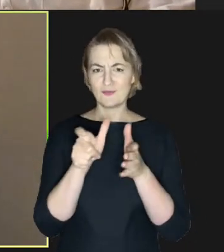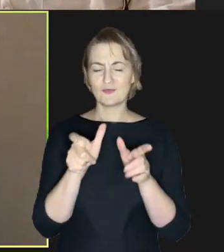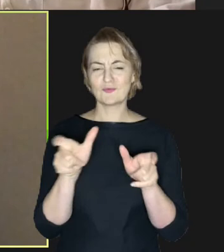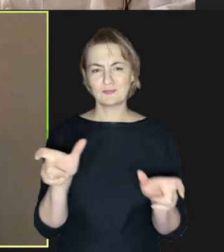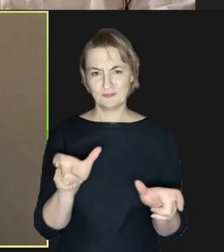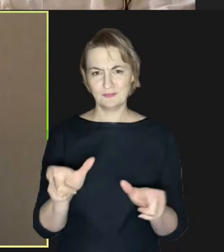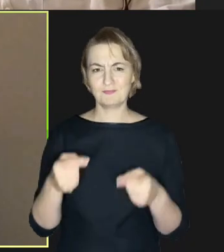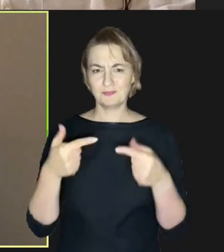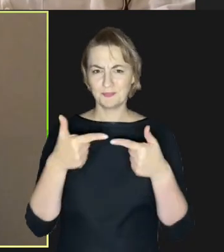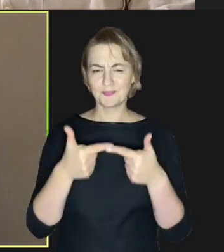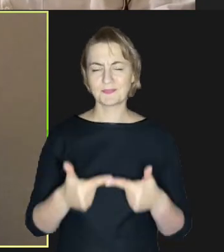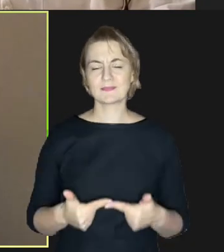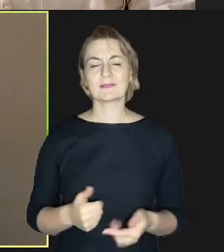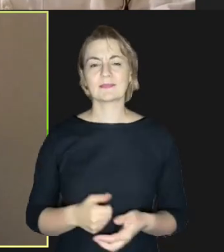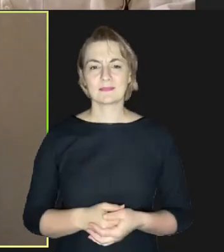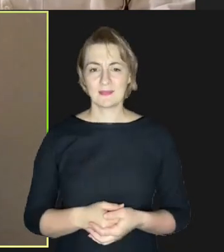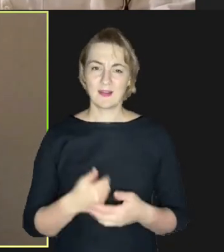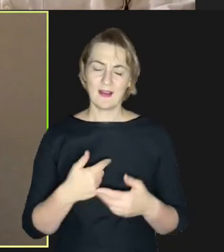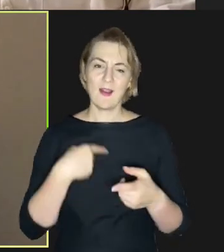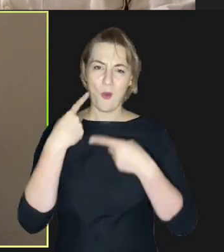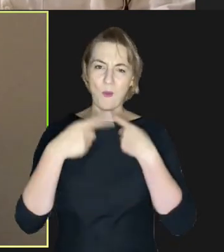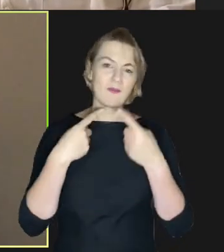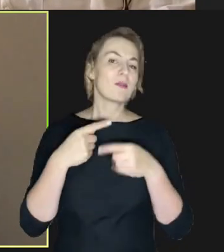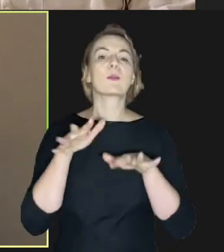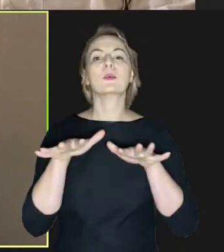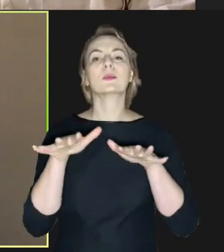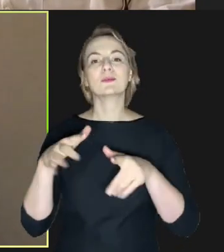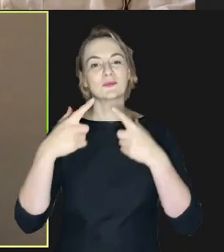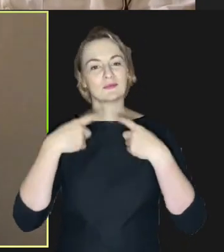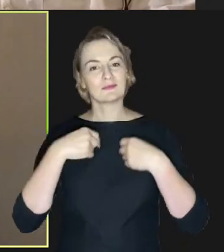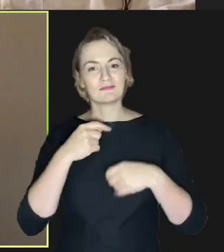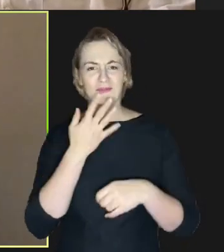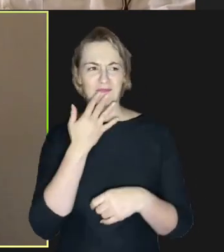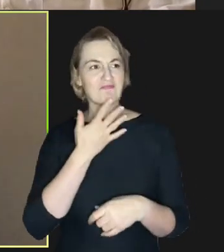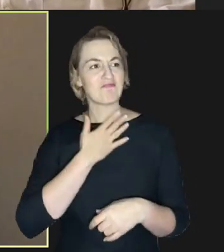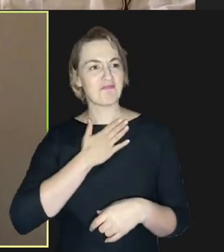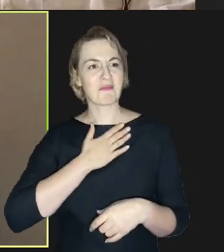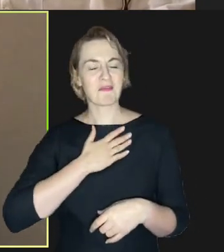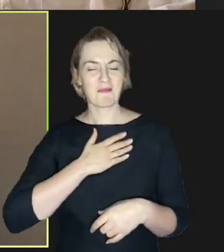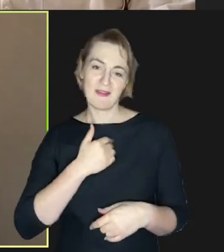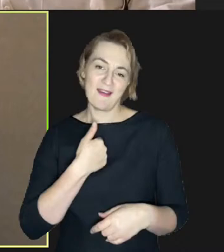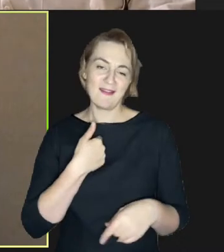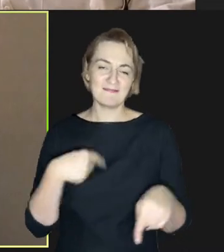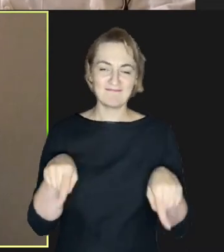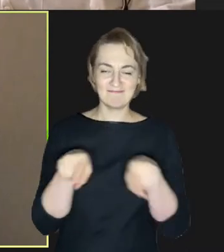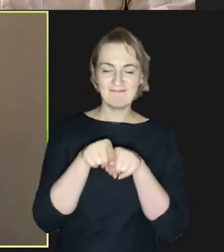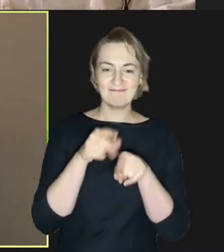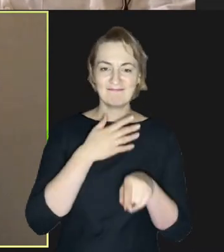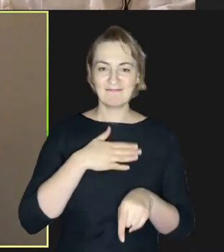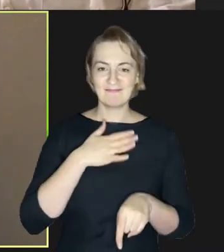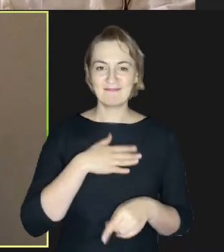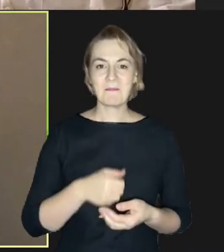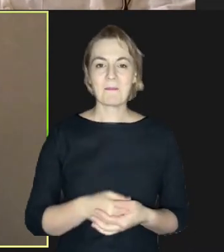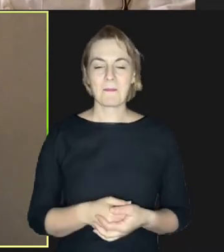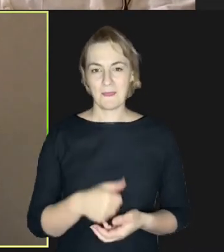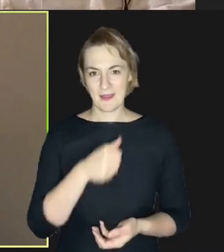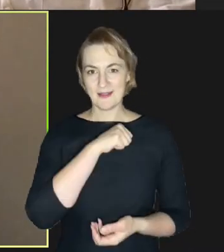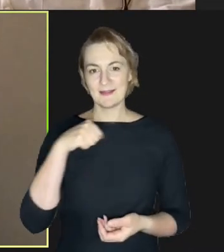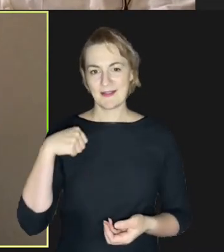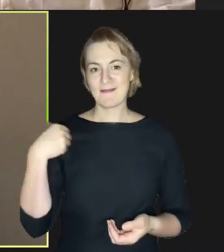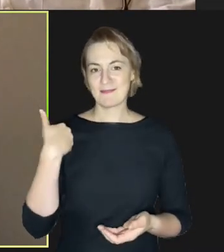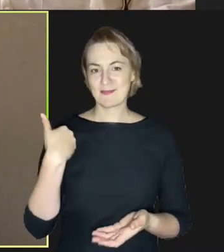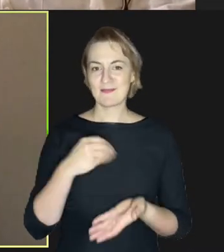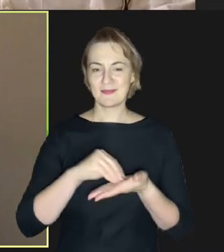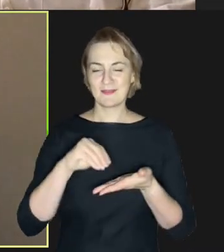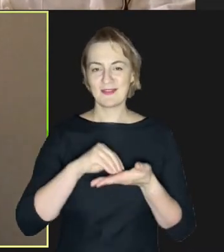może zacytuję, bo wielu ludziom się podoba, zresztą mnie też to jakoś, sam to napisałem, ja się w dużej